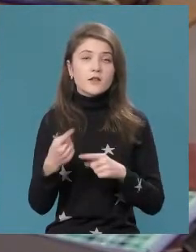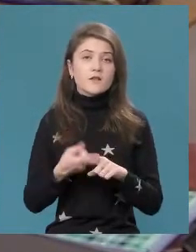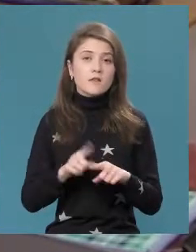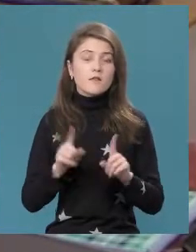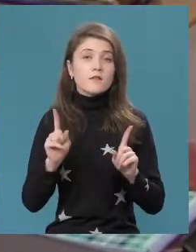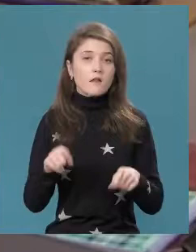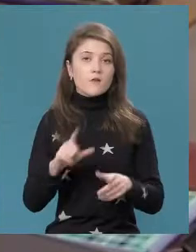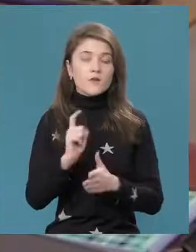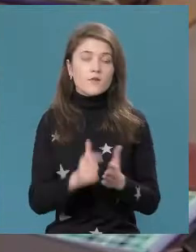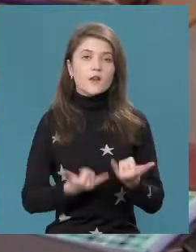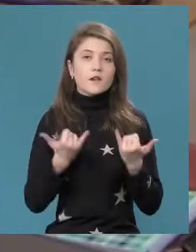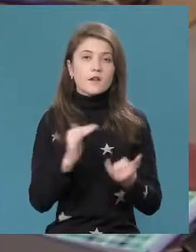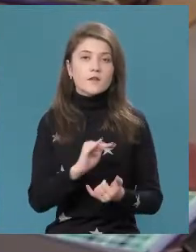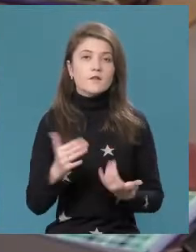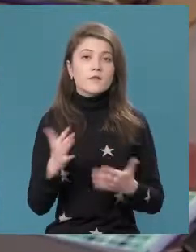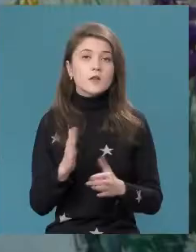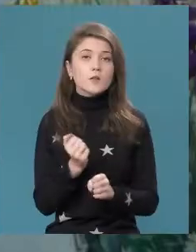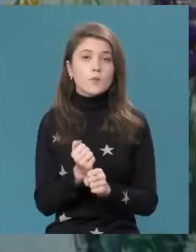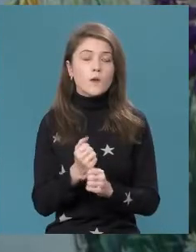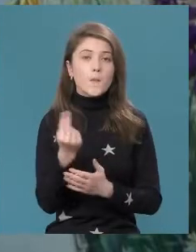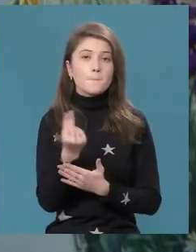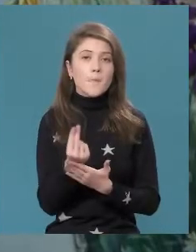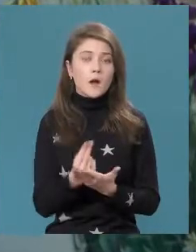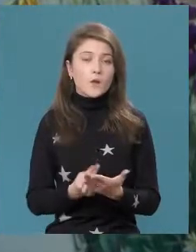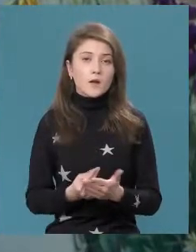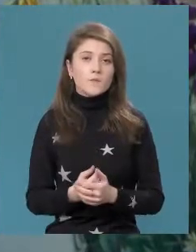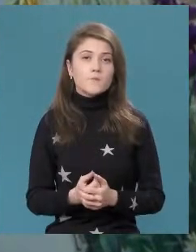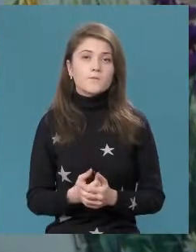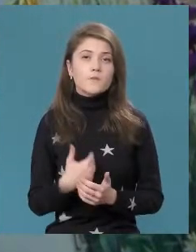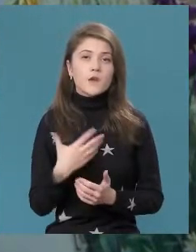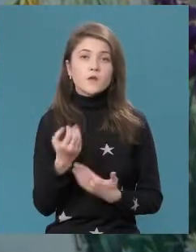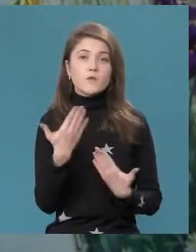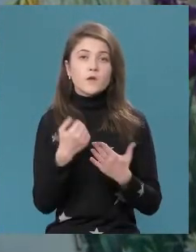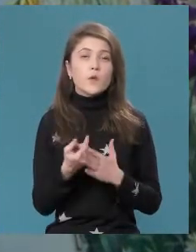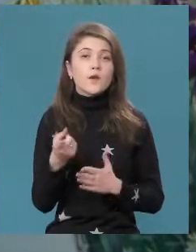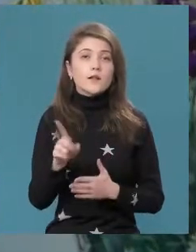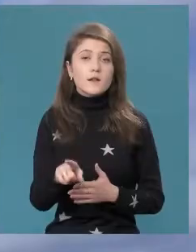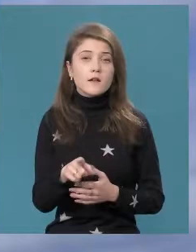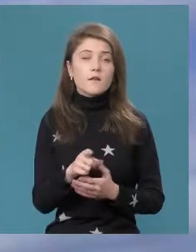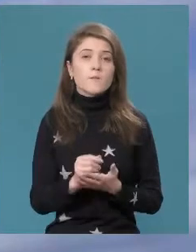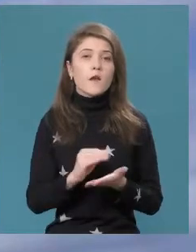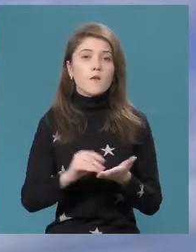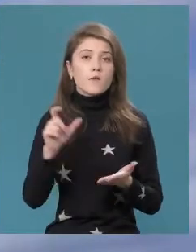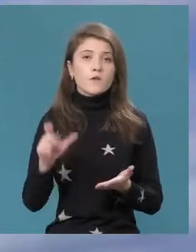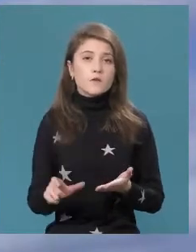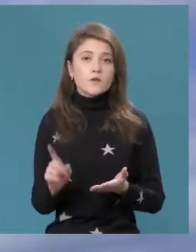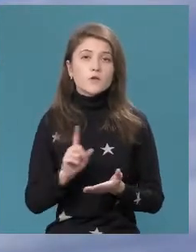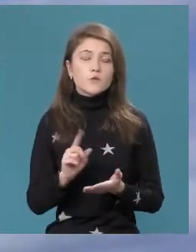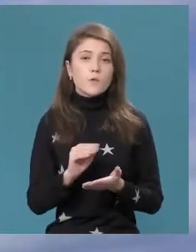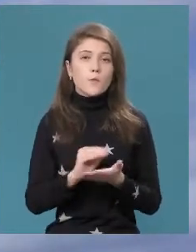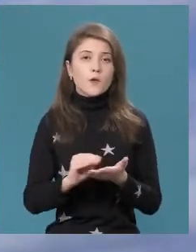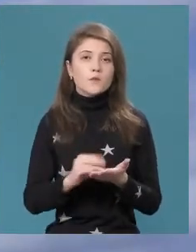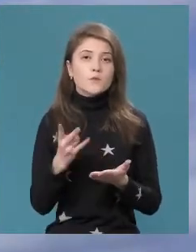для дітей. Уже зробила малюнки. І я ще відношуся до тих авторів, що поезія має відлежатися. Її треба ще